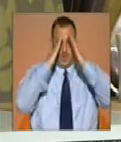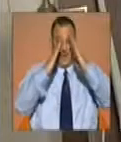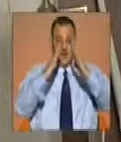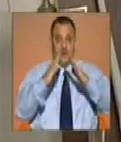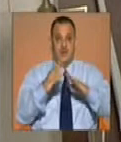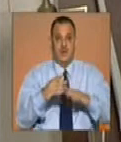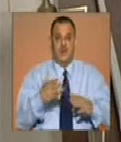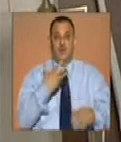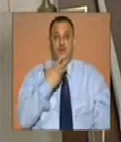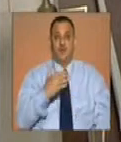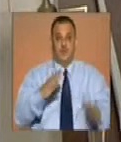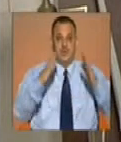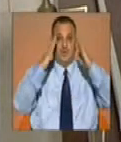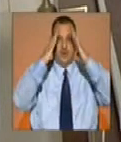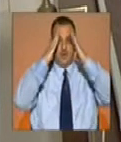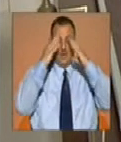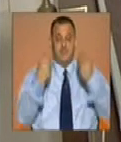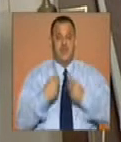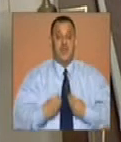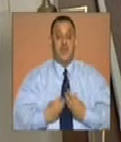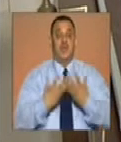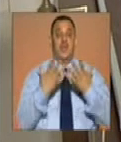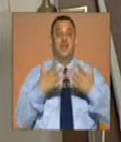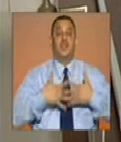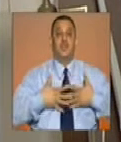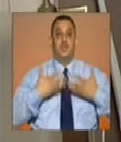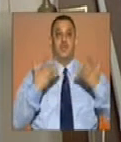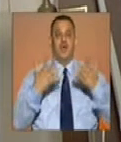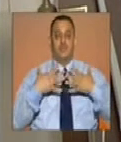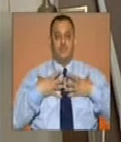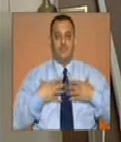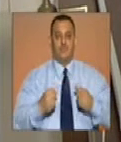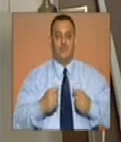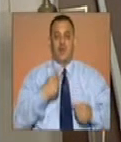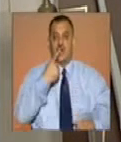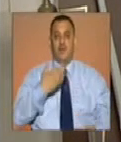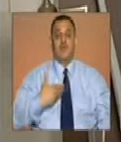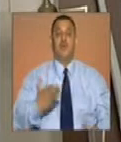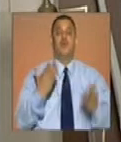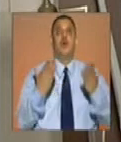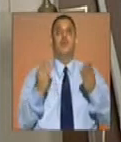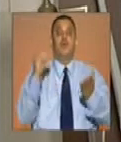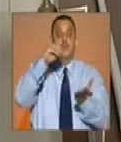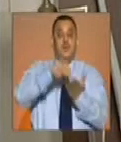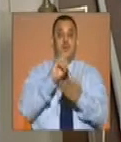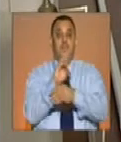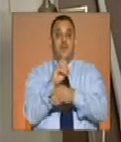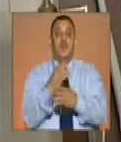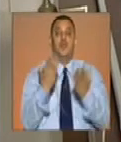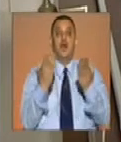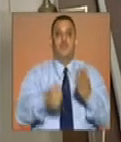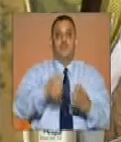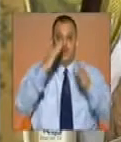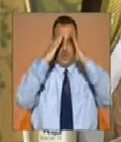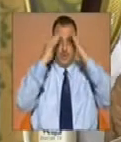شكرا يا شيخ، ونهارك سعيد. الله يبارك فيك، ربي يصحى وطول العمر ويخليك براكه للعباد يا رب. جزاك